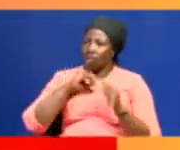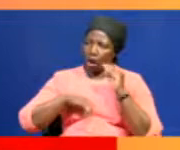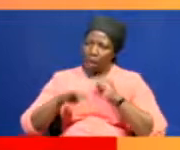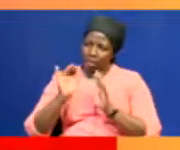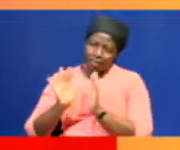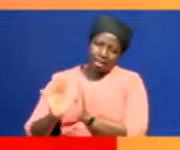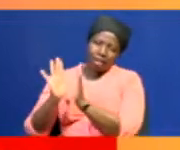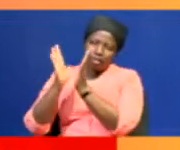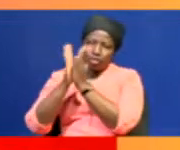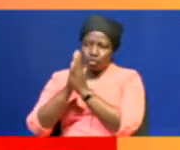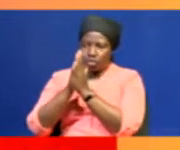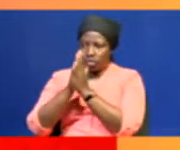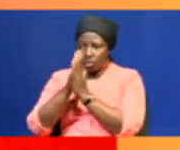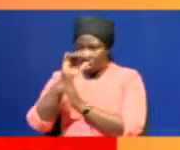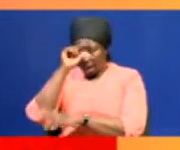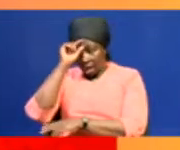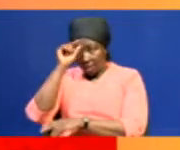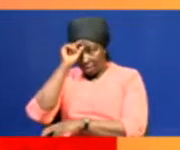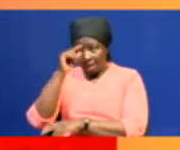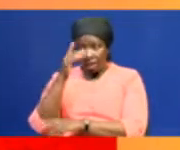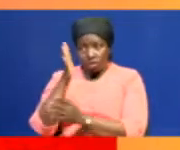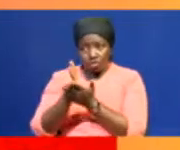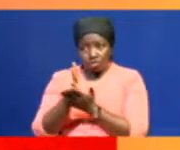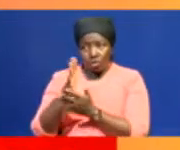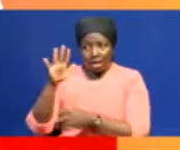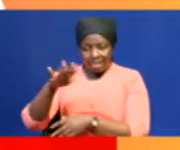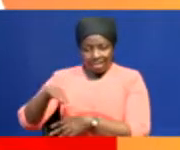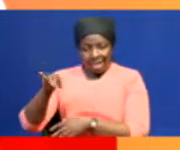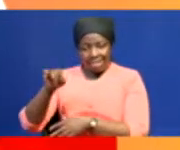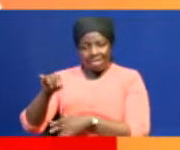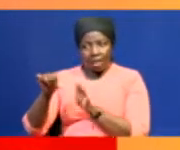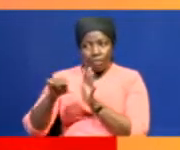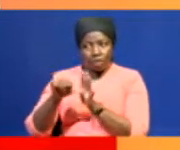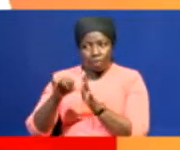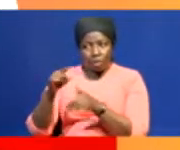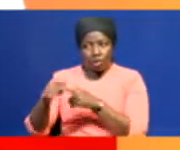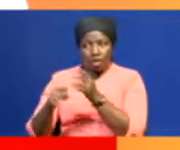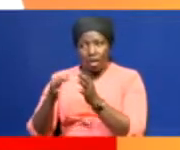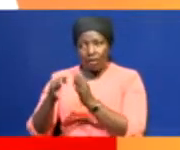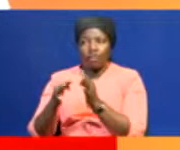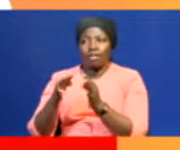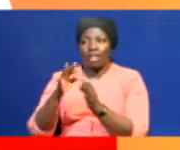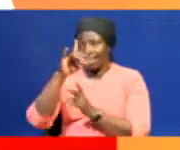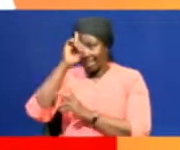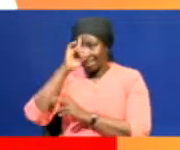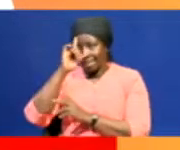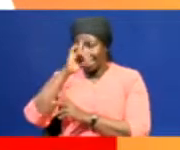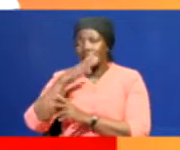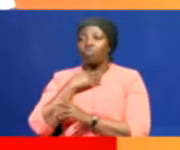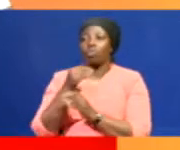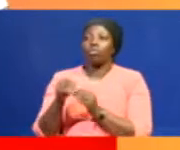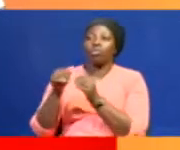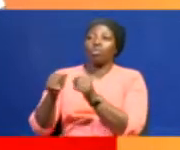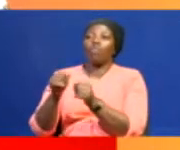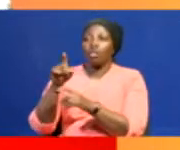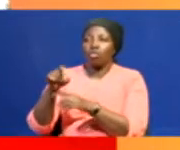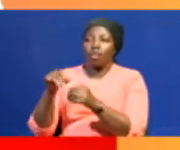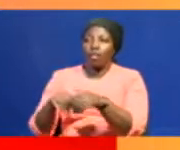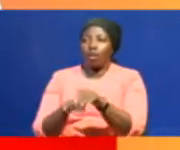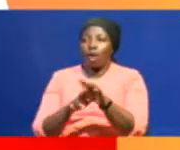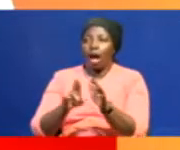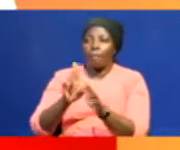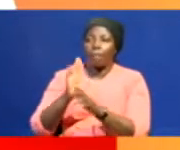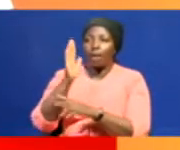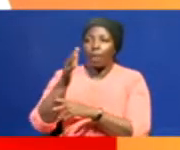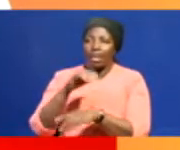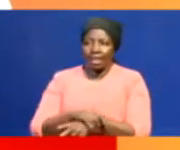departments tofauti za kudili na hayo. Na si uongo, hiyo hapo yanaendelea. Kama wako serious wanataka kumaliza, wafuatilie tu kidogo, watashika watu. Lakini